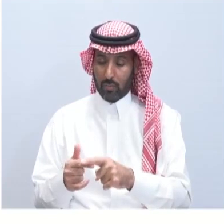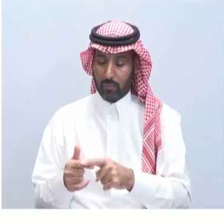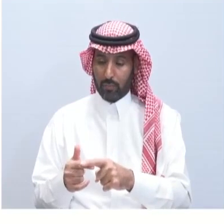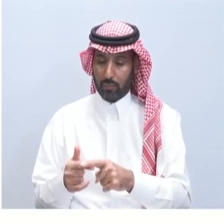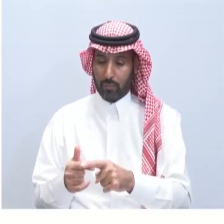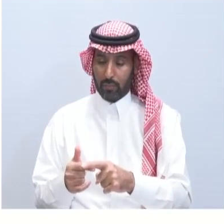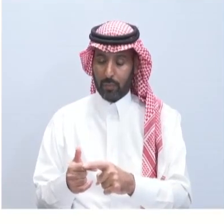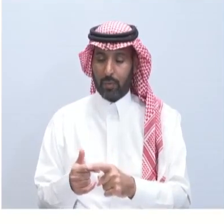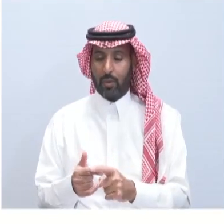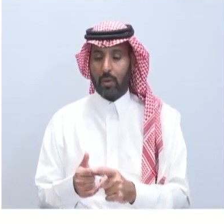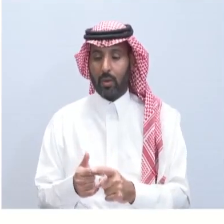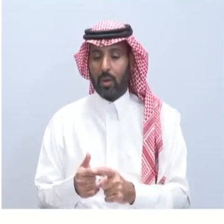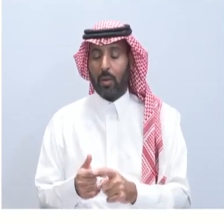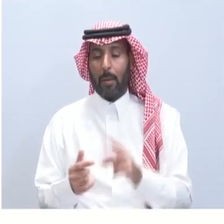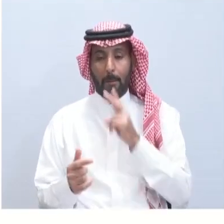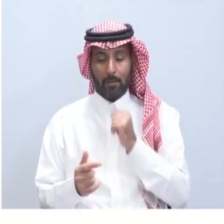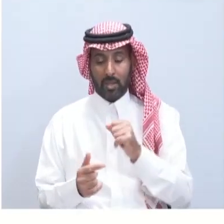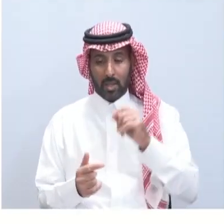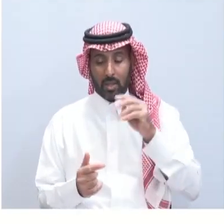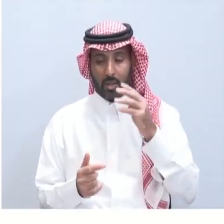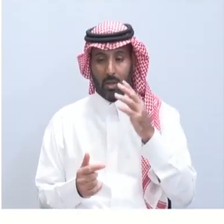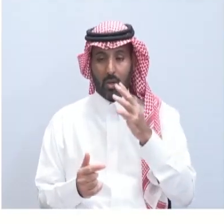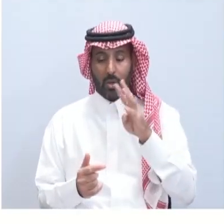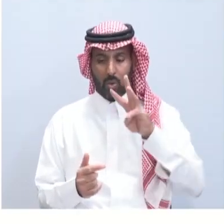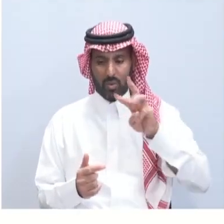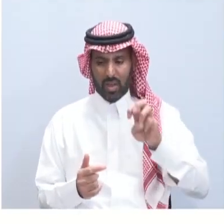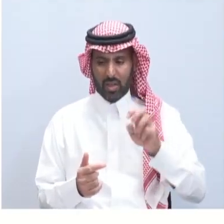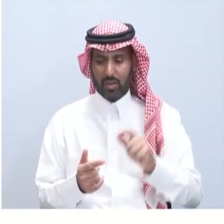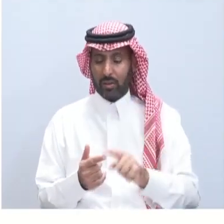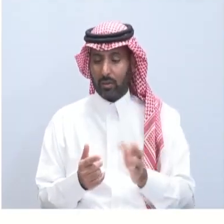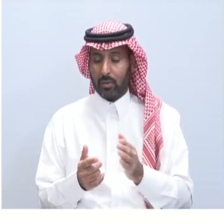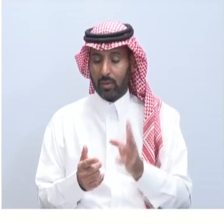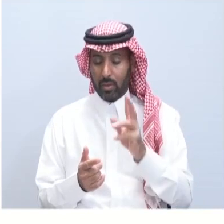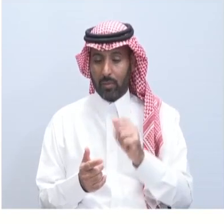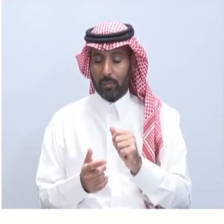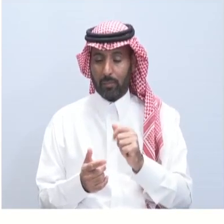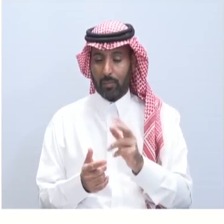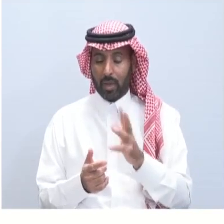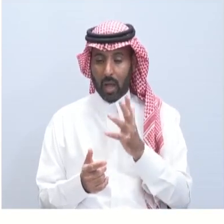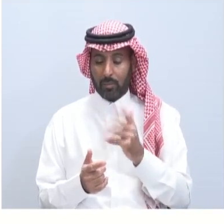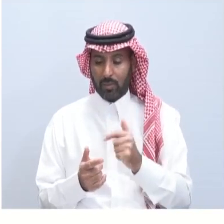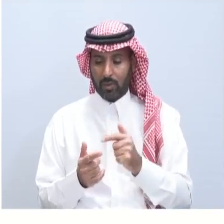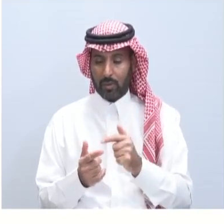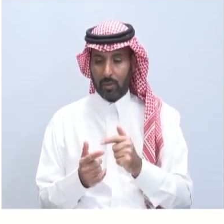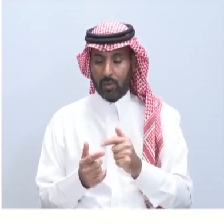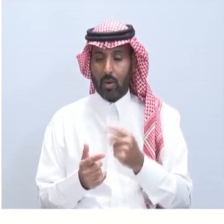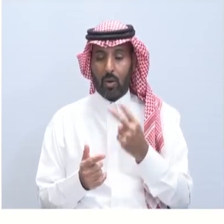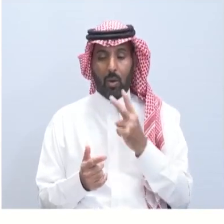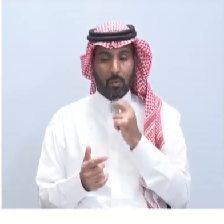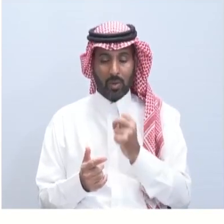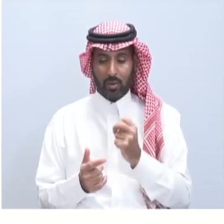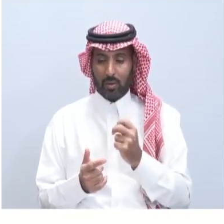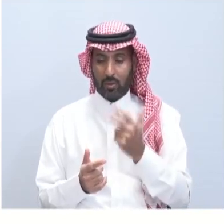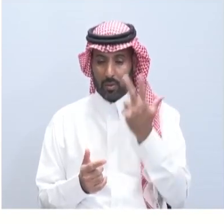واليورانيوم 235 ويشكل اليورانيوم 238 الغالبيه في العالم